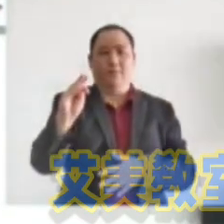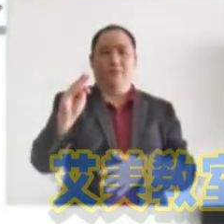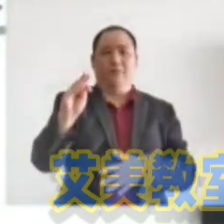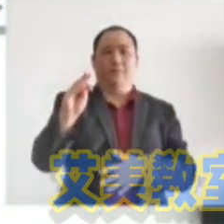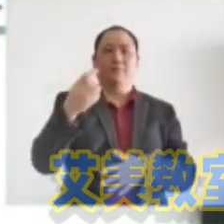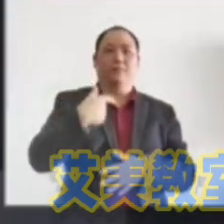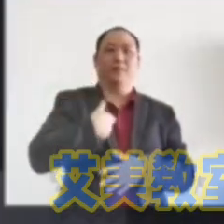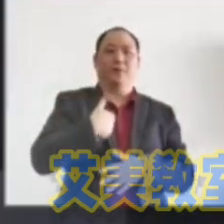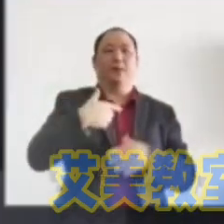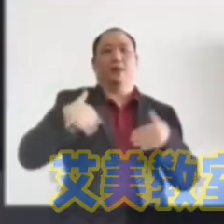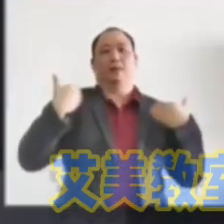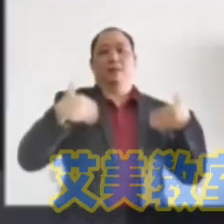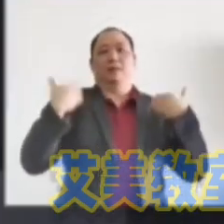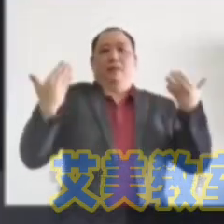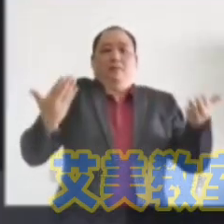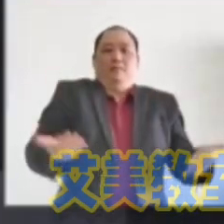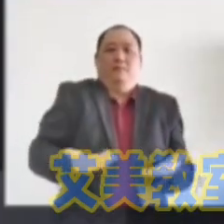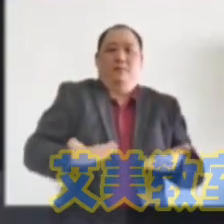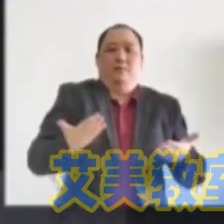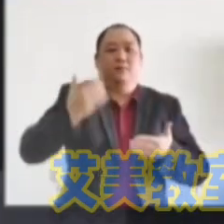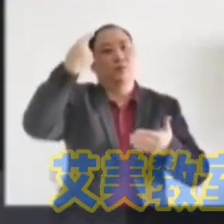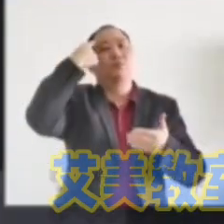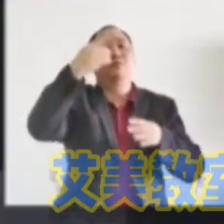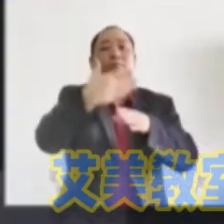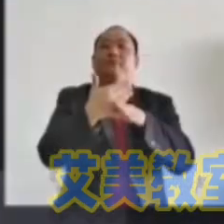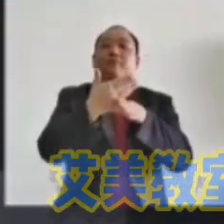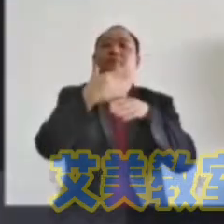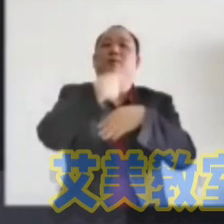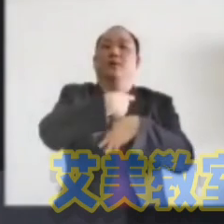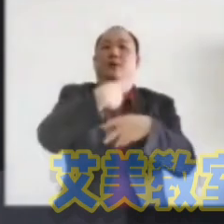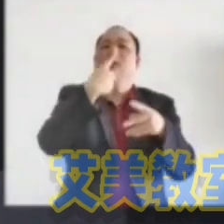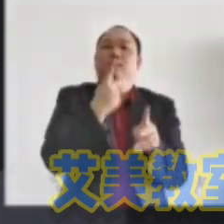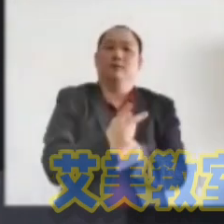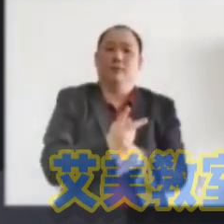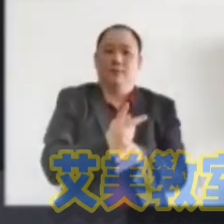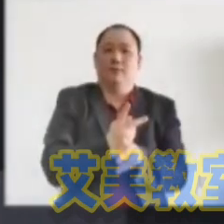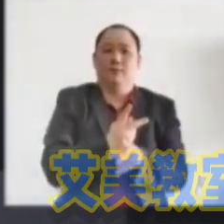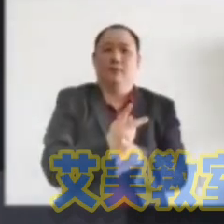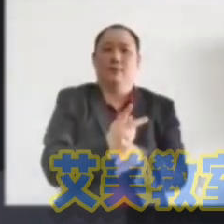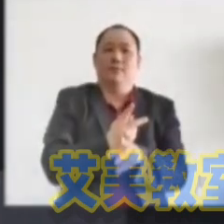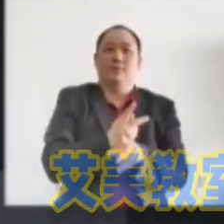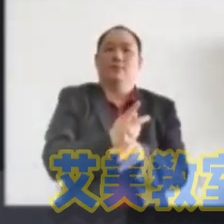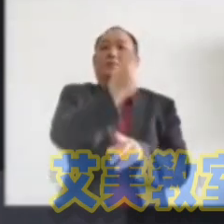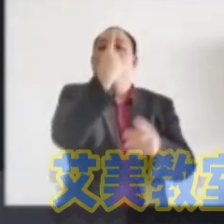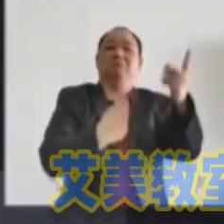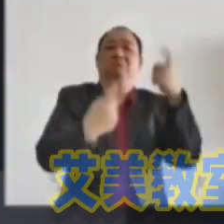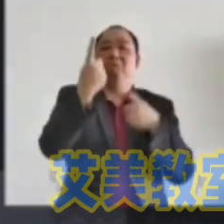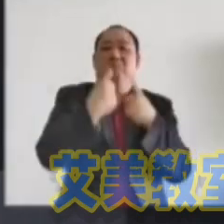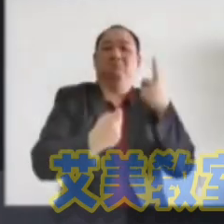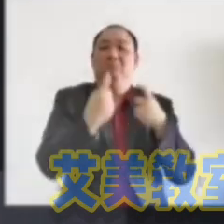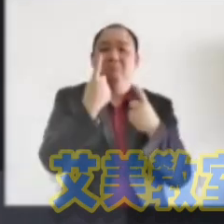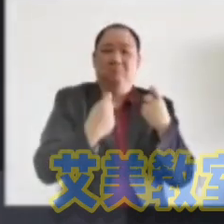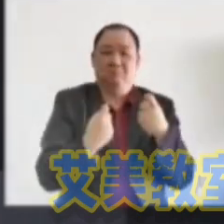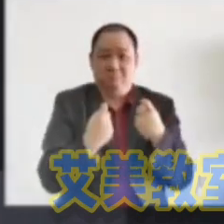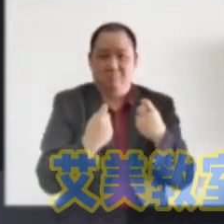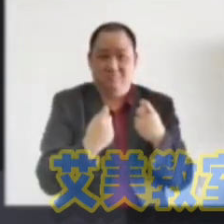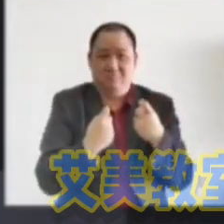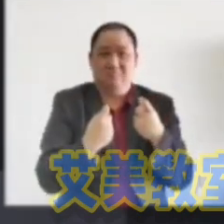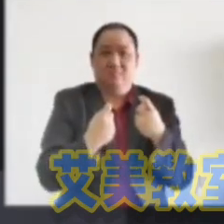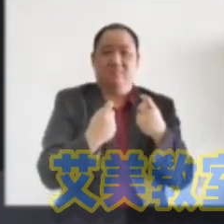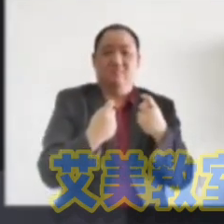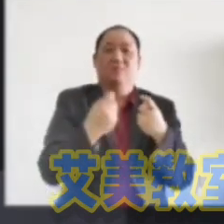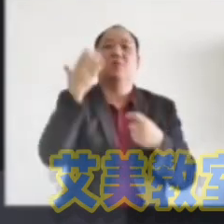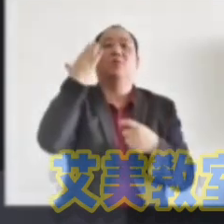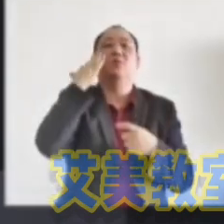品。那其实如果你问我成功的秘诀是什么，首要条件就是要成为爱多美产品的专